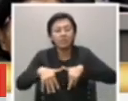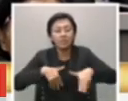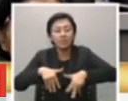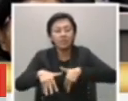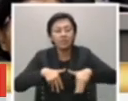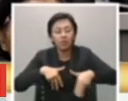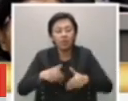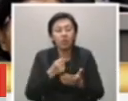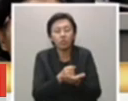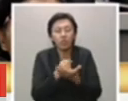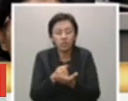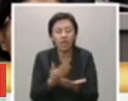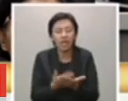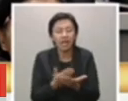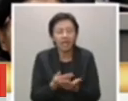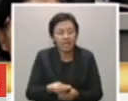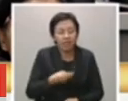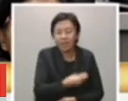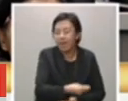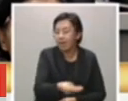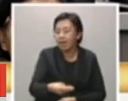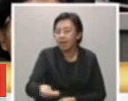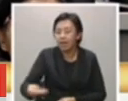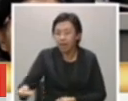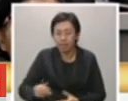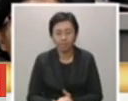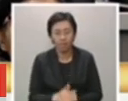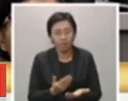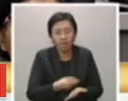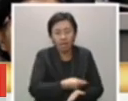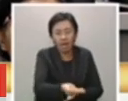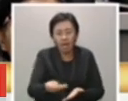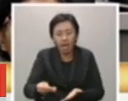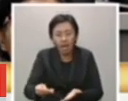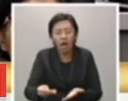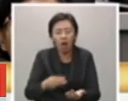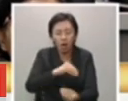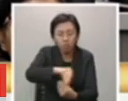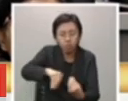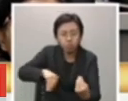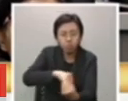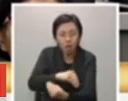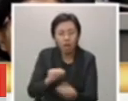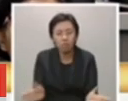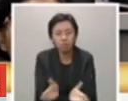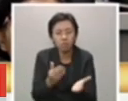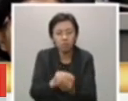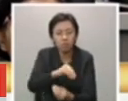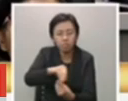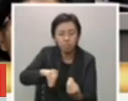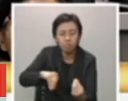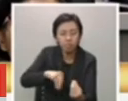ยะสั้นคือเอาเงินไปแจกนั่นแหละแต่มันไม่สามารถกระตุ้นให้เกิดการหมุนเวียนทางเศรษฐกิจอย่างแท้จริง